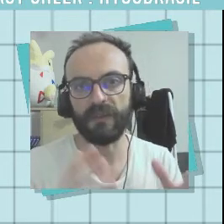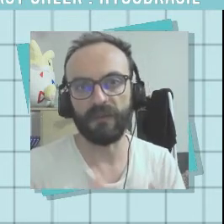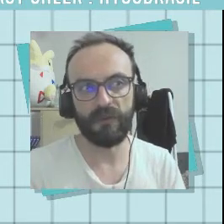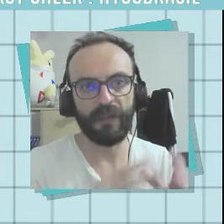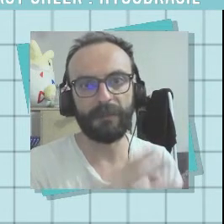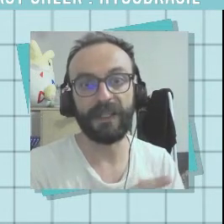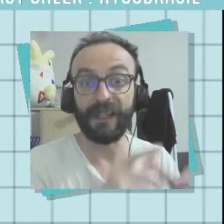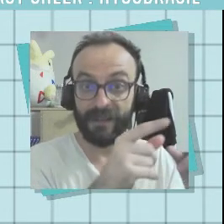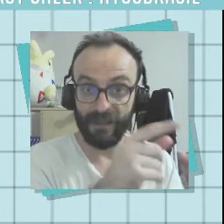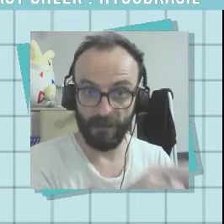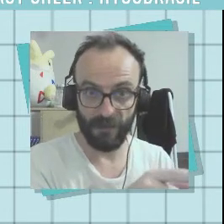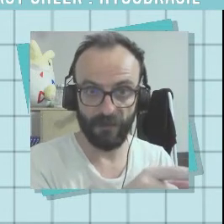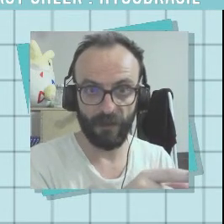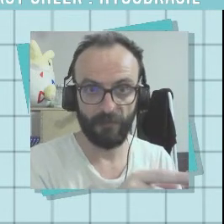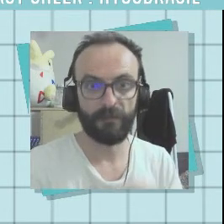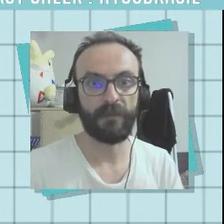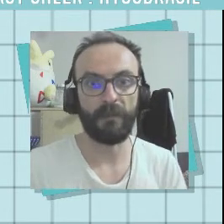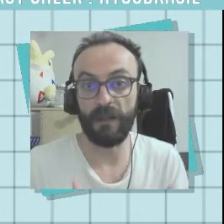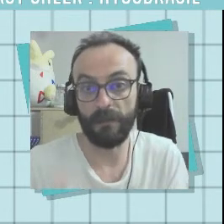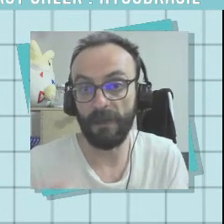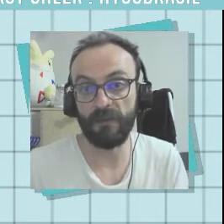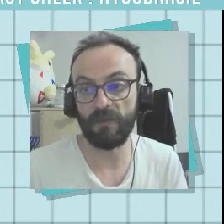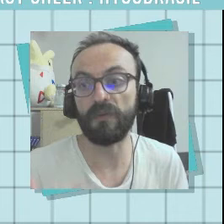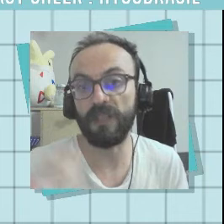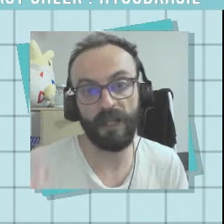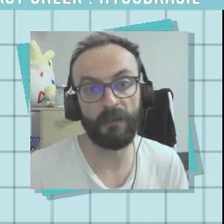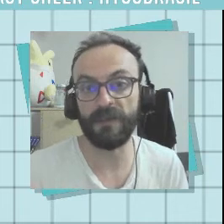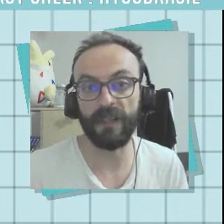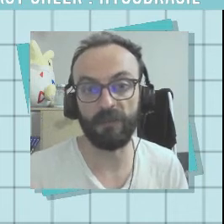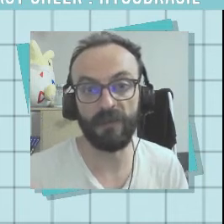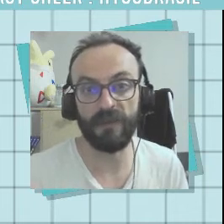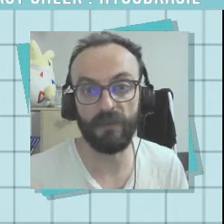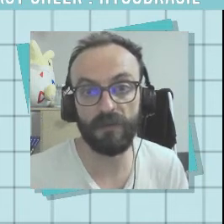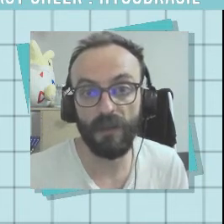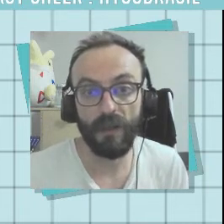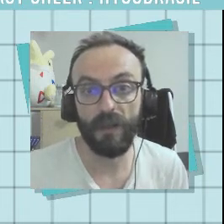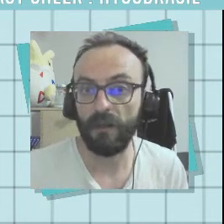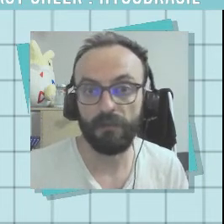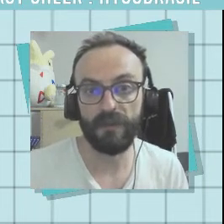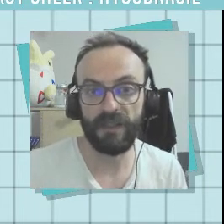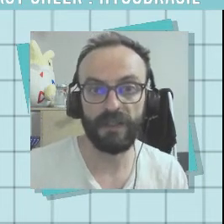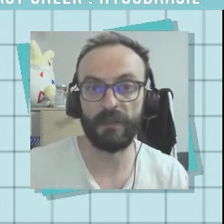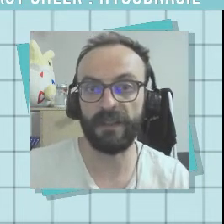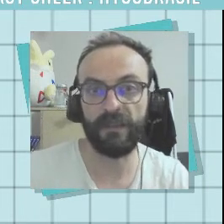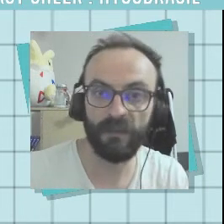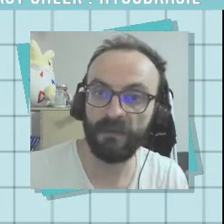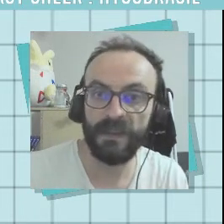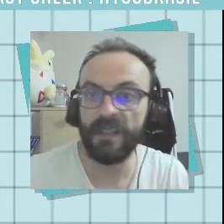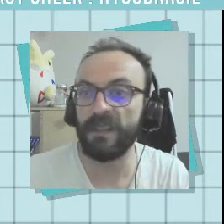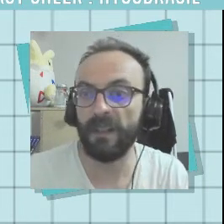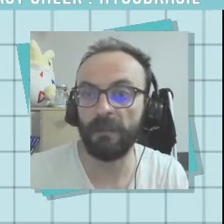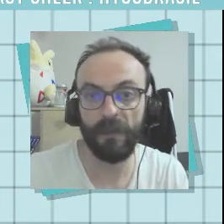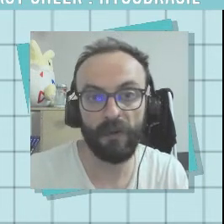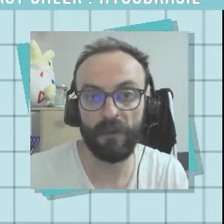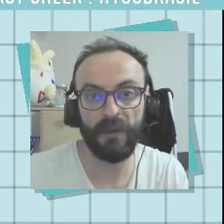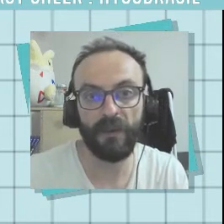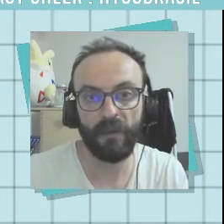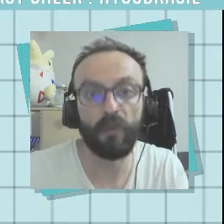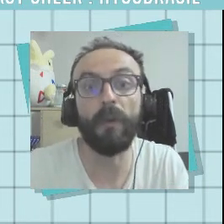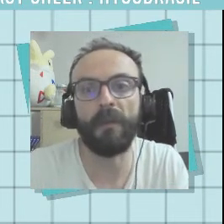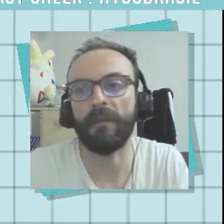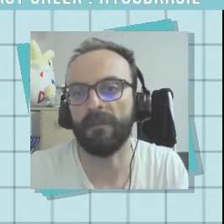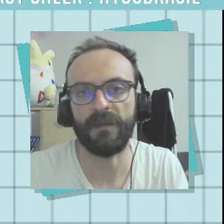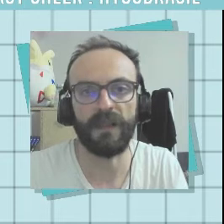trouver des solutions adaptées à ces personnes-là. Mais les personnes sourdes, généralement, ce qu'elles demandent, c'est juste plus d'accessibilité dans la langue des signes et une meilleure